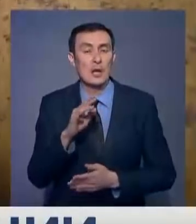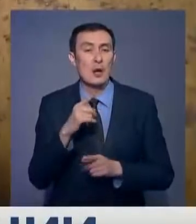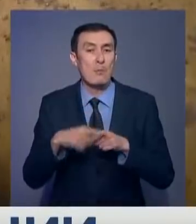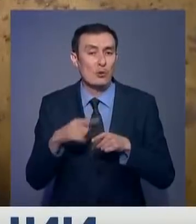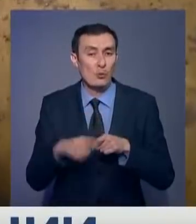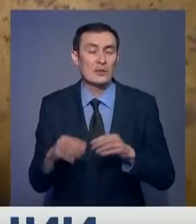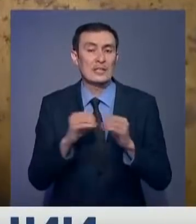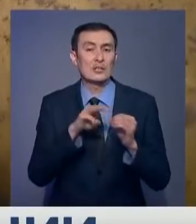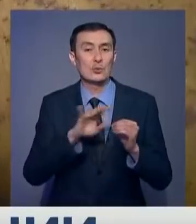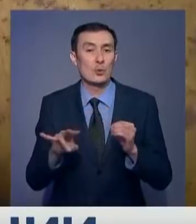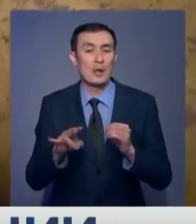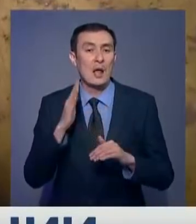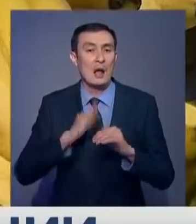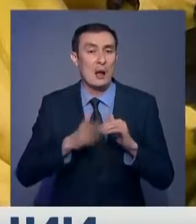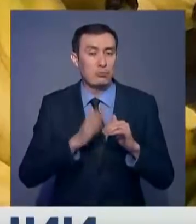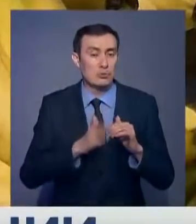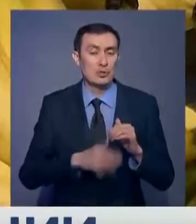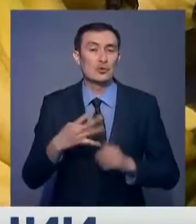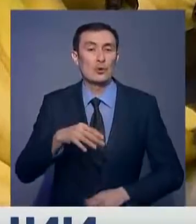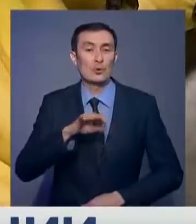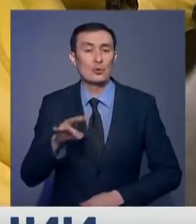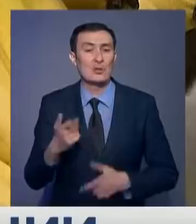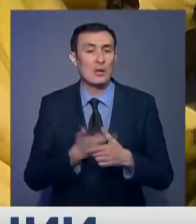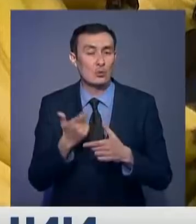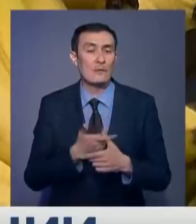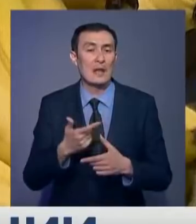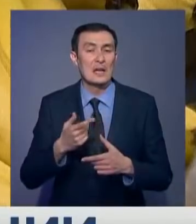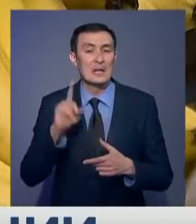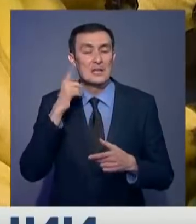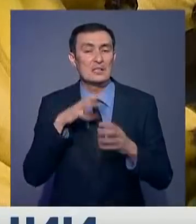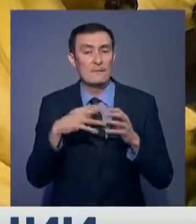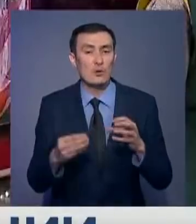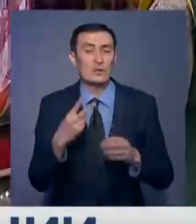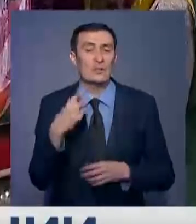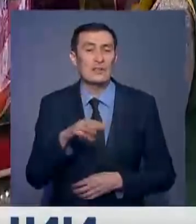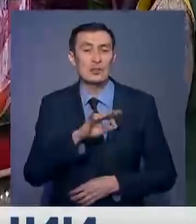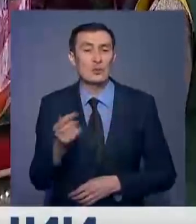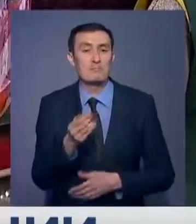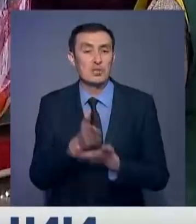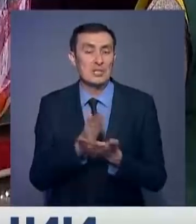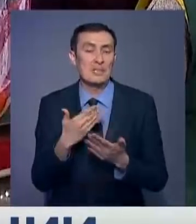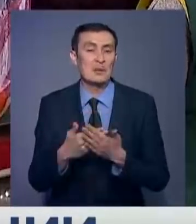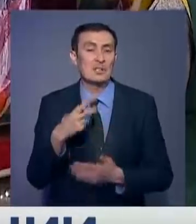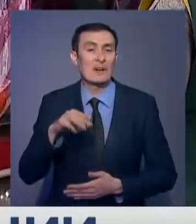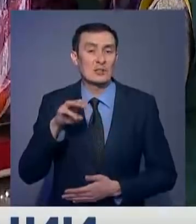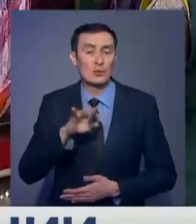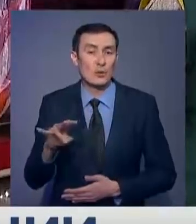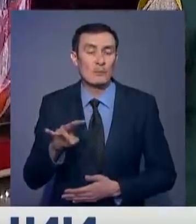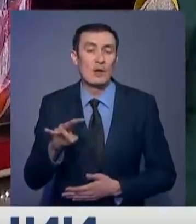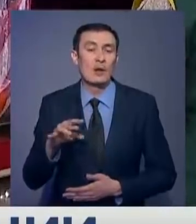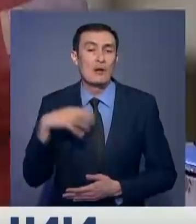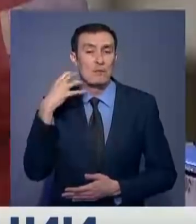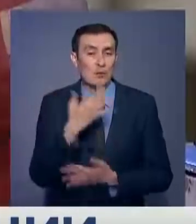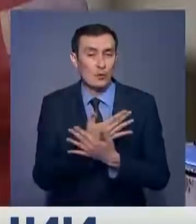моркови, 10 тонн капусты, 40 тонн картофеля, свеклы, 20 тонн пшеницы и почти 20 тонн фруктов